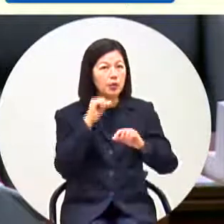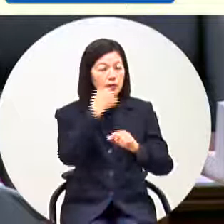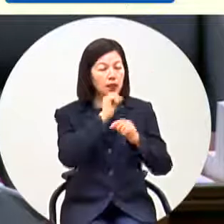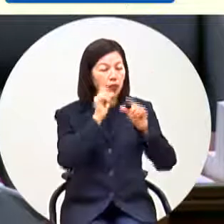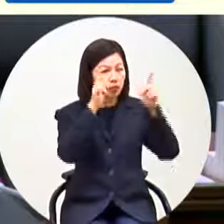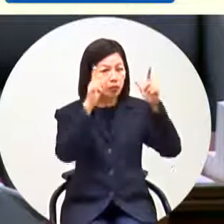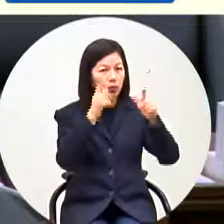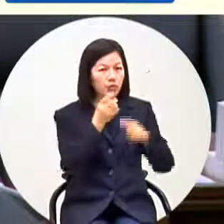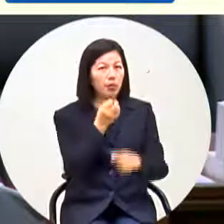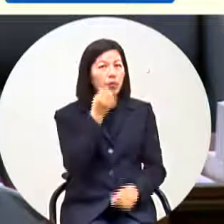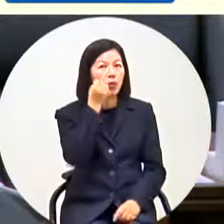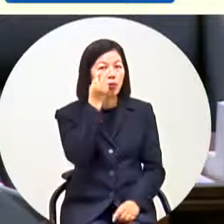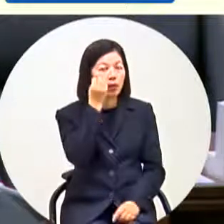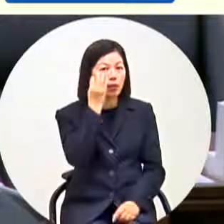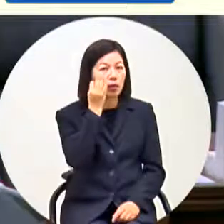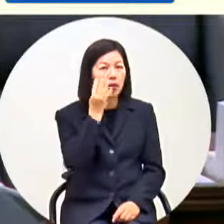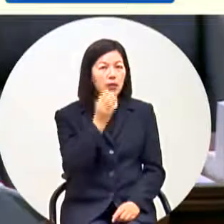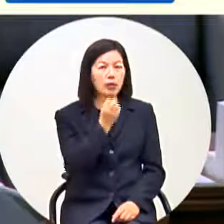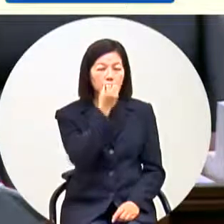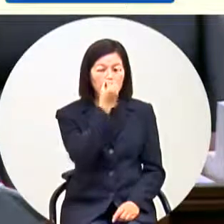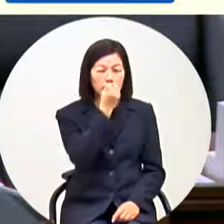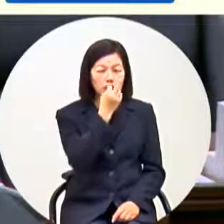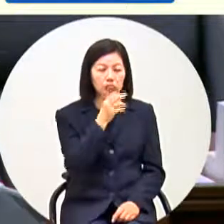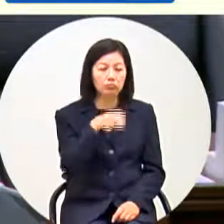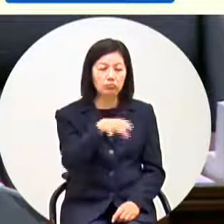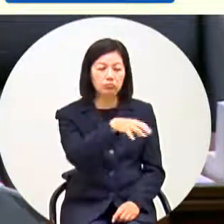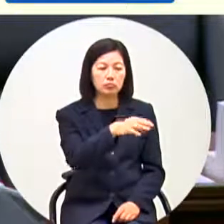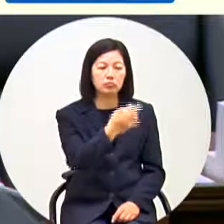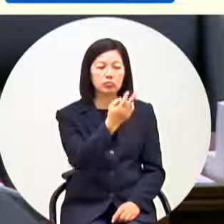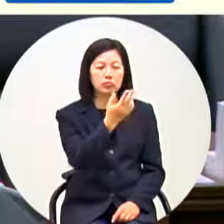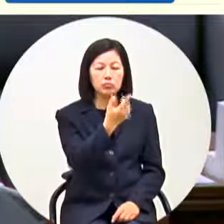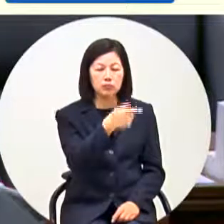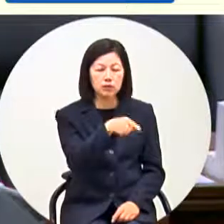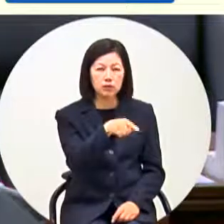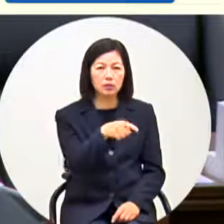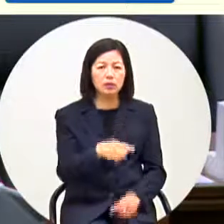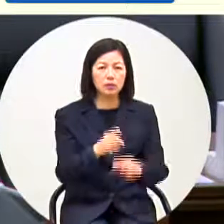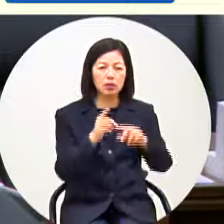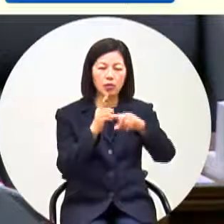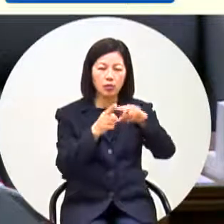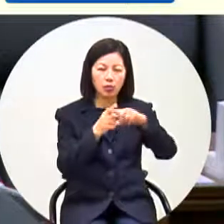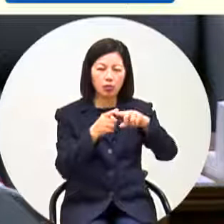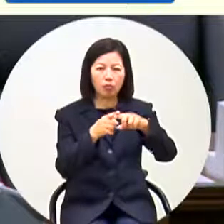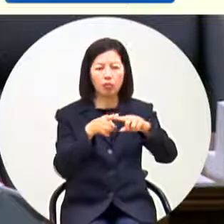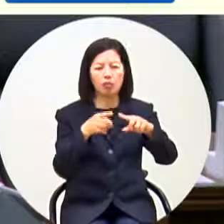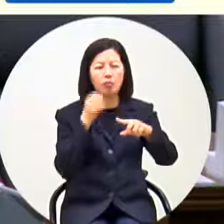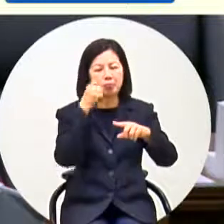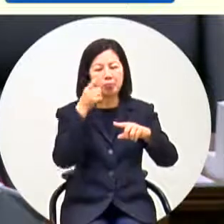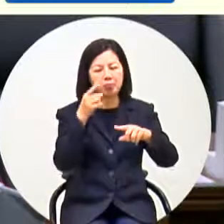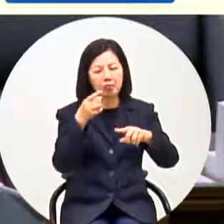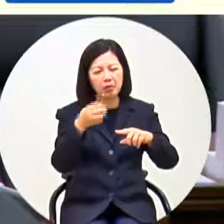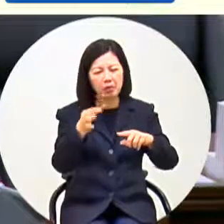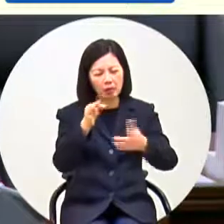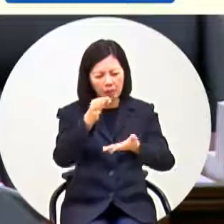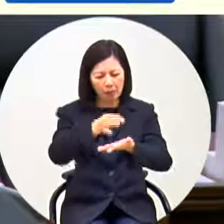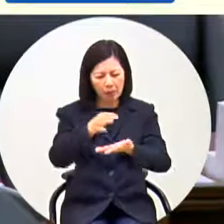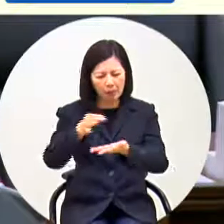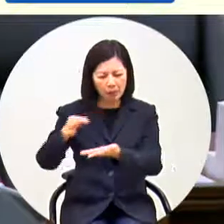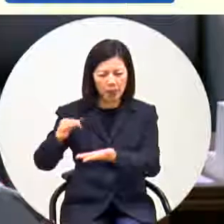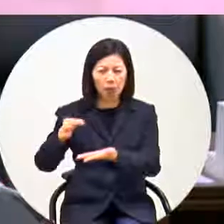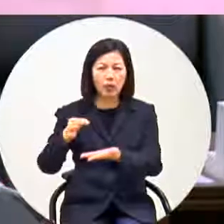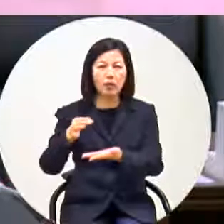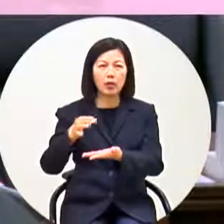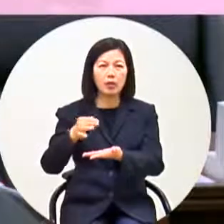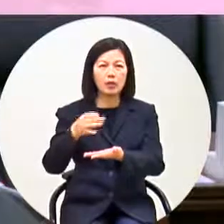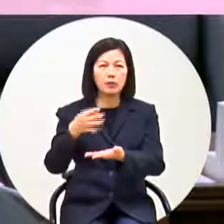而已啊！哦，在中位数以下，我们的薪水几乎都集中在两万到三万多